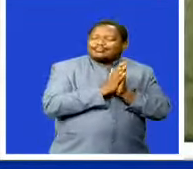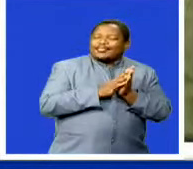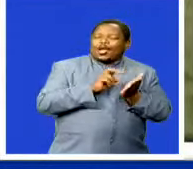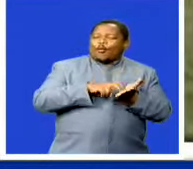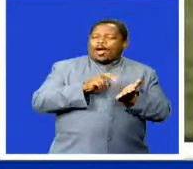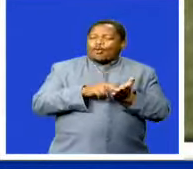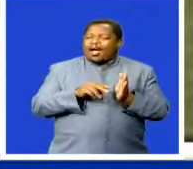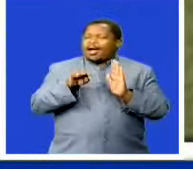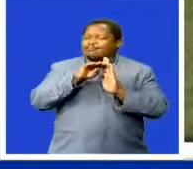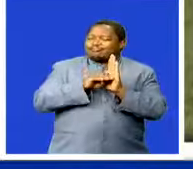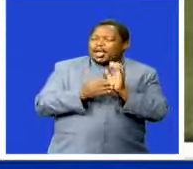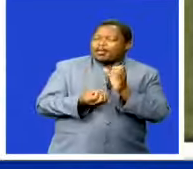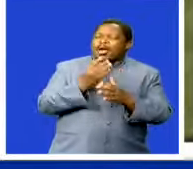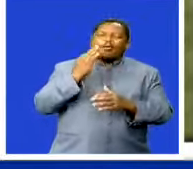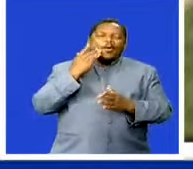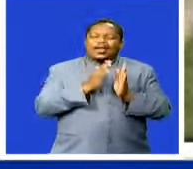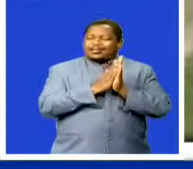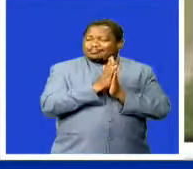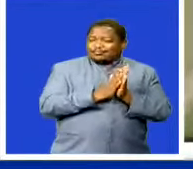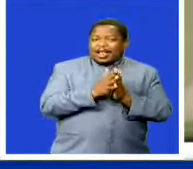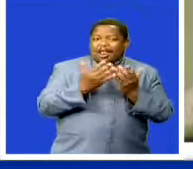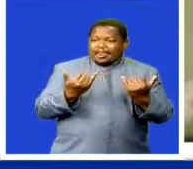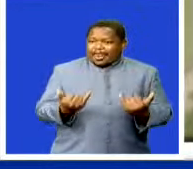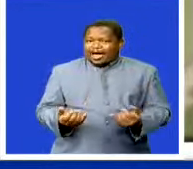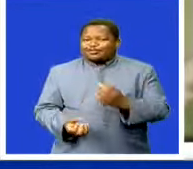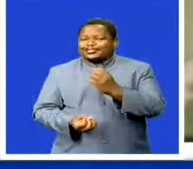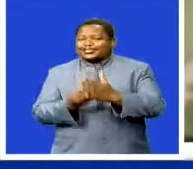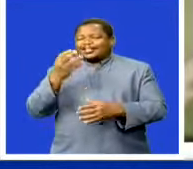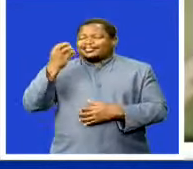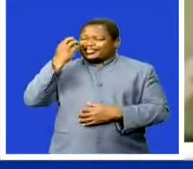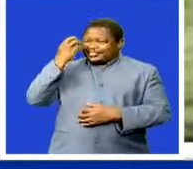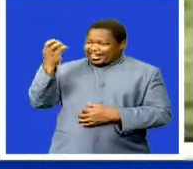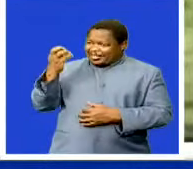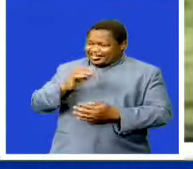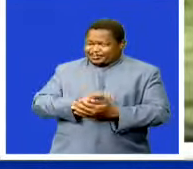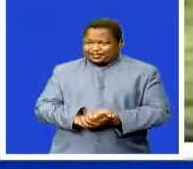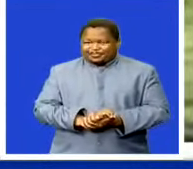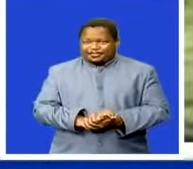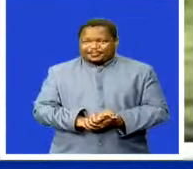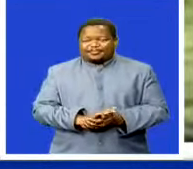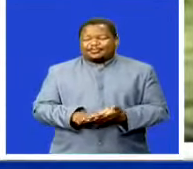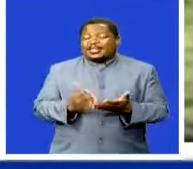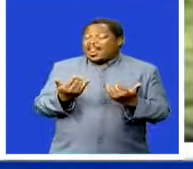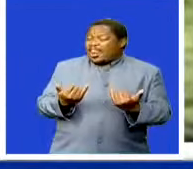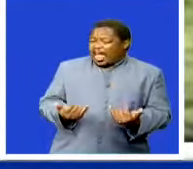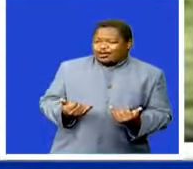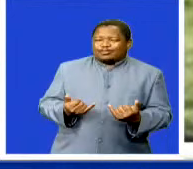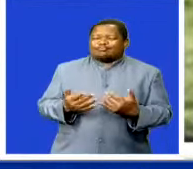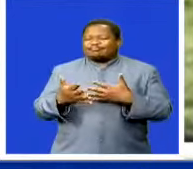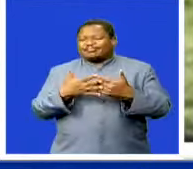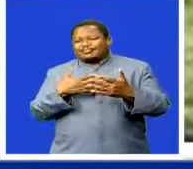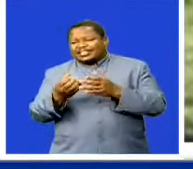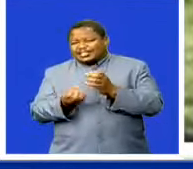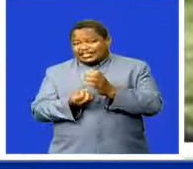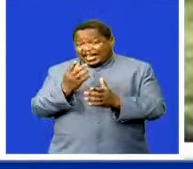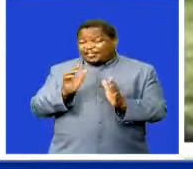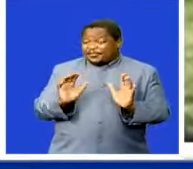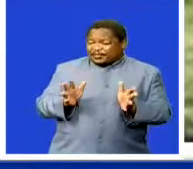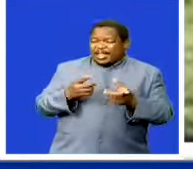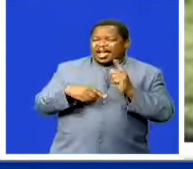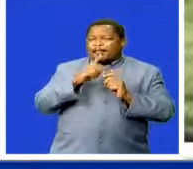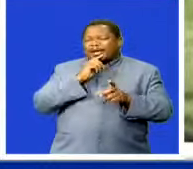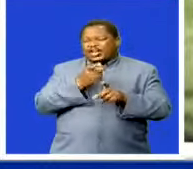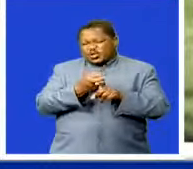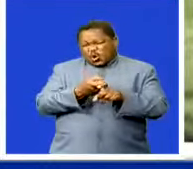hayi sikufokotisile kwanyalo kusese low but it's getting there kuya promise